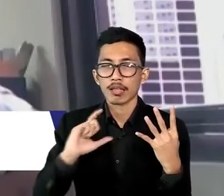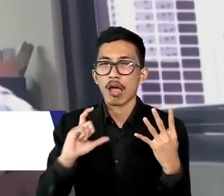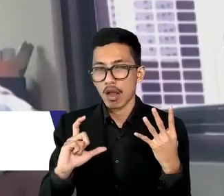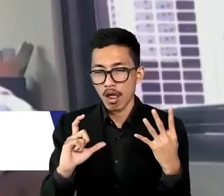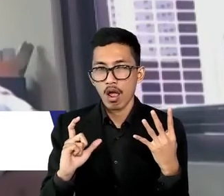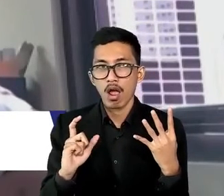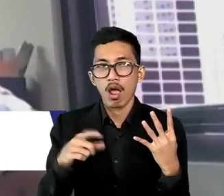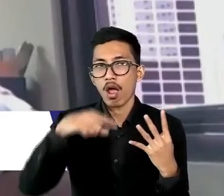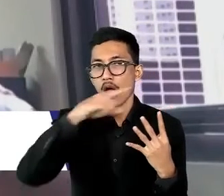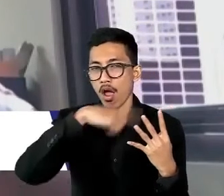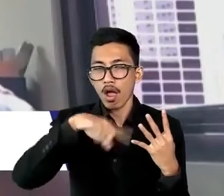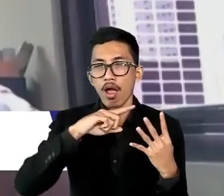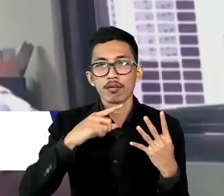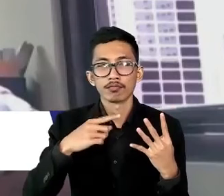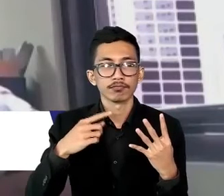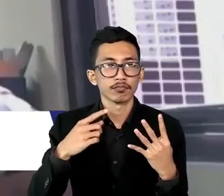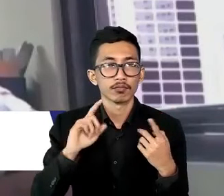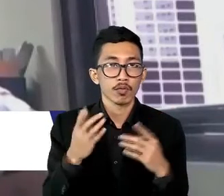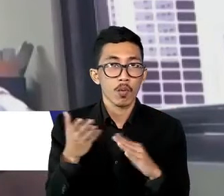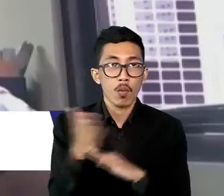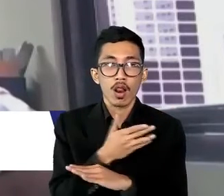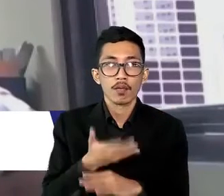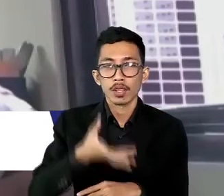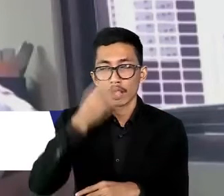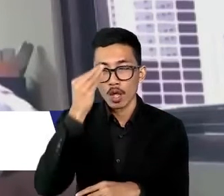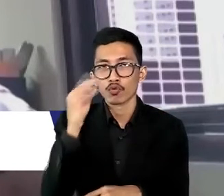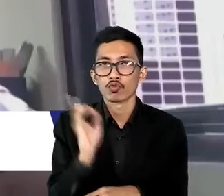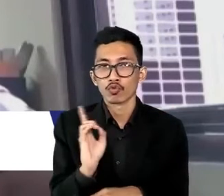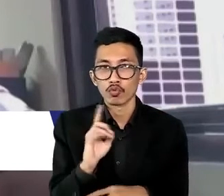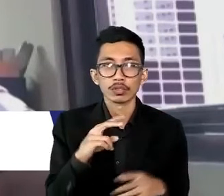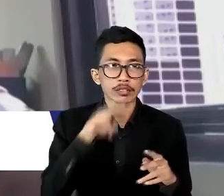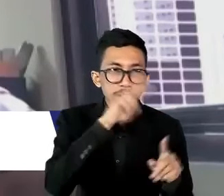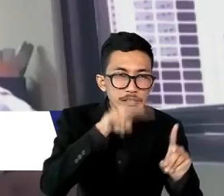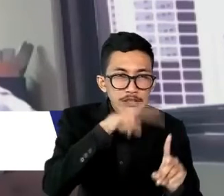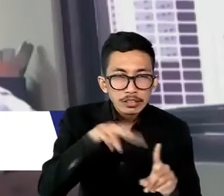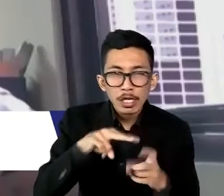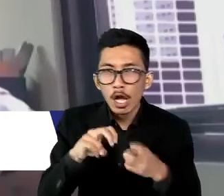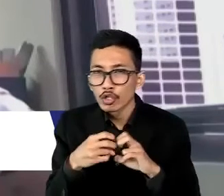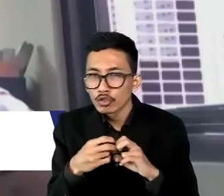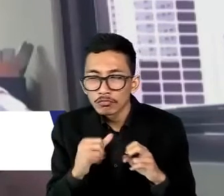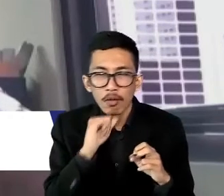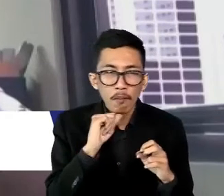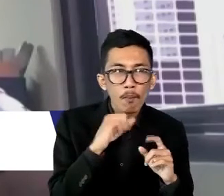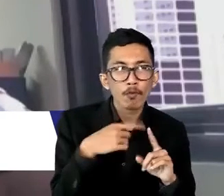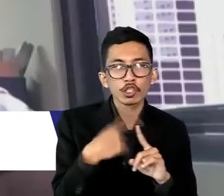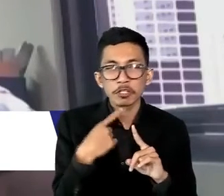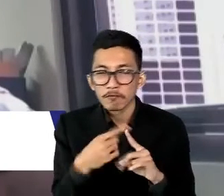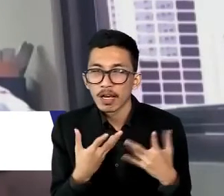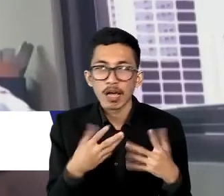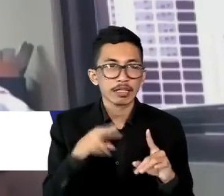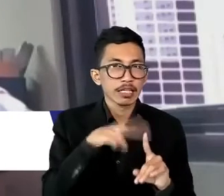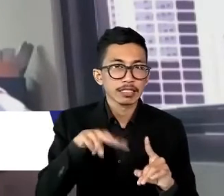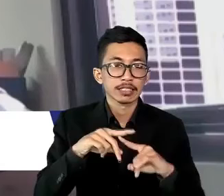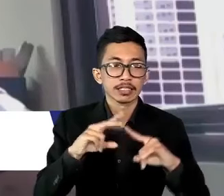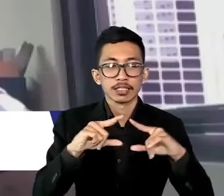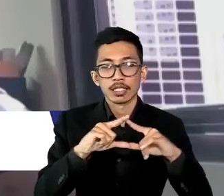mana adalah kami harus tahu di mana saja ada kasus, kemudian siapa saja, tracingnya kepada siapa saja,